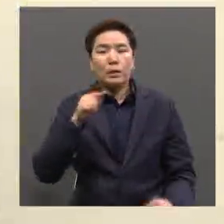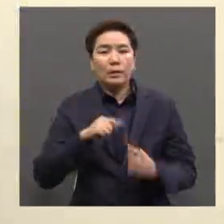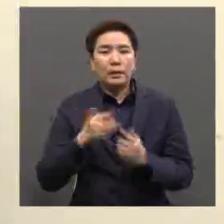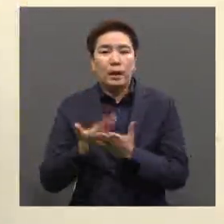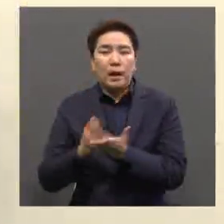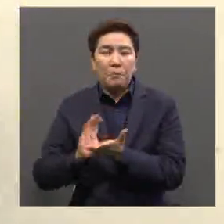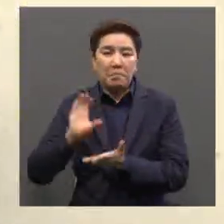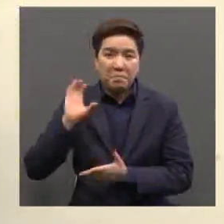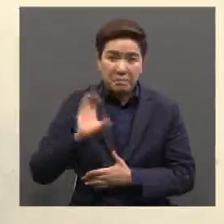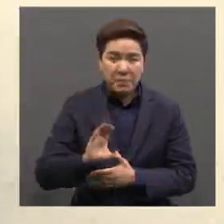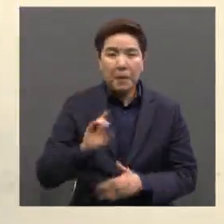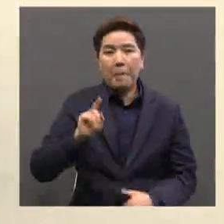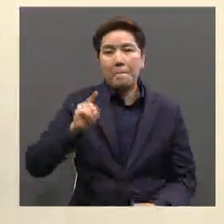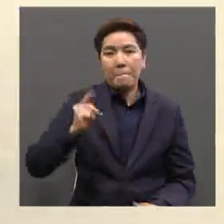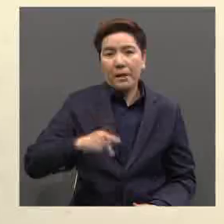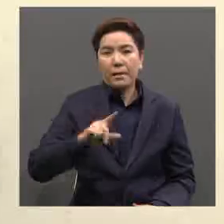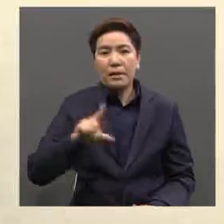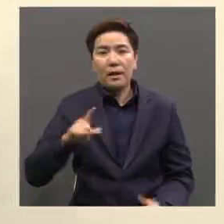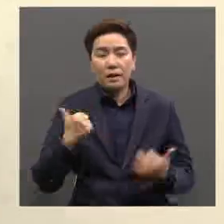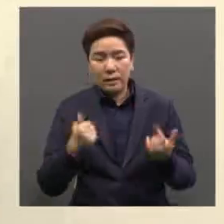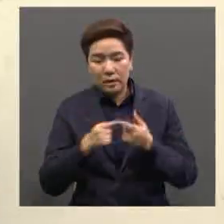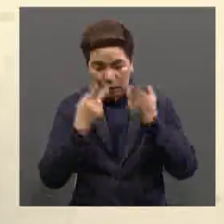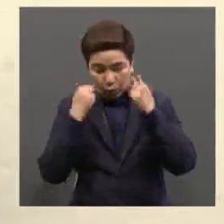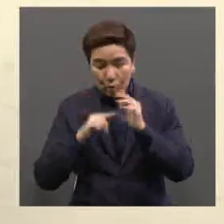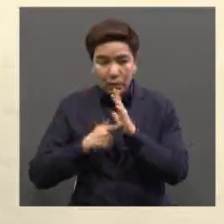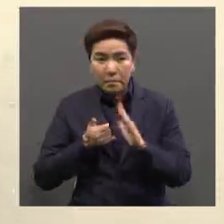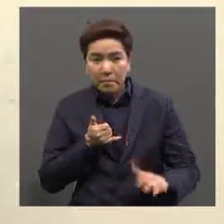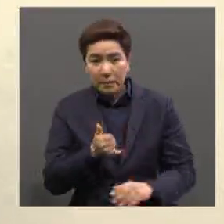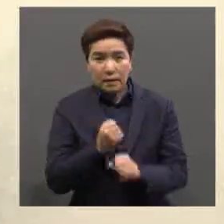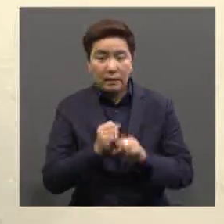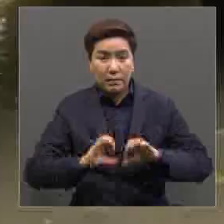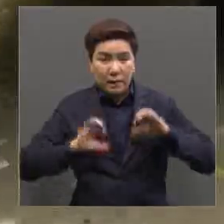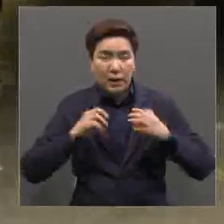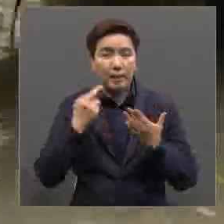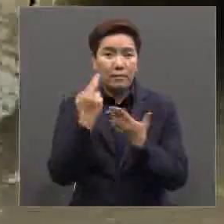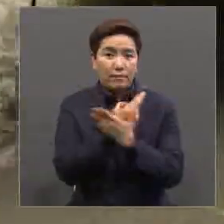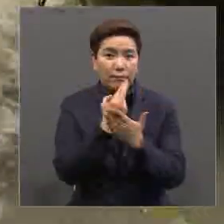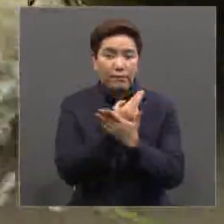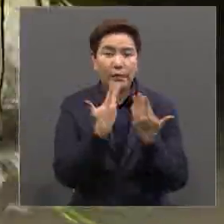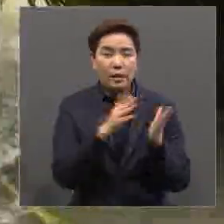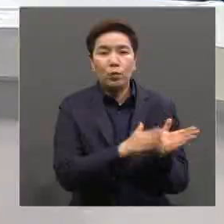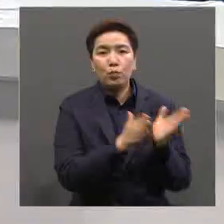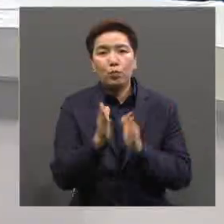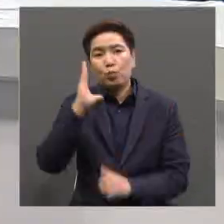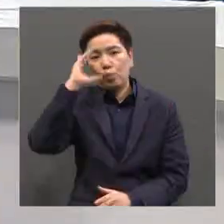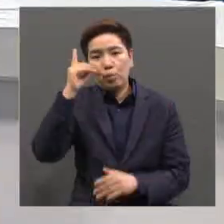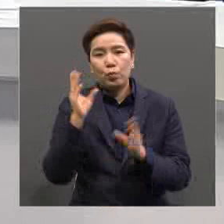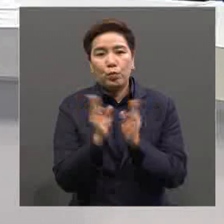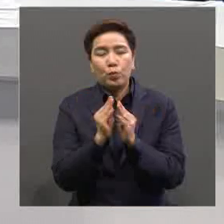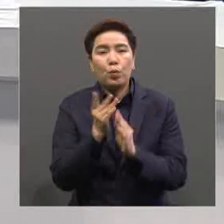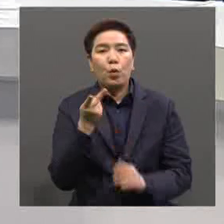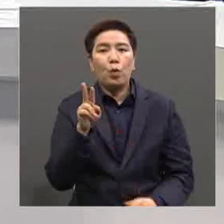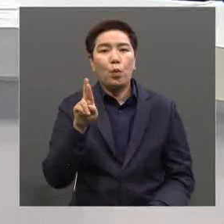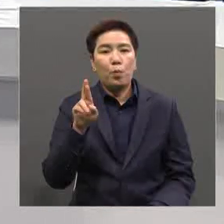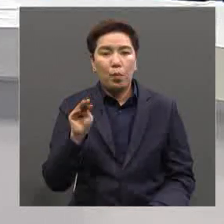ากว่า 1,000 ล้านบาทเลยครับ วันจันทร์ท่านนายกเริ่มต้นไปตรวจราชการที่ราชบุรีใช่ไหมคะวันพรุ่งนี้มีการประชุมคณะรั